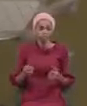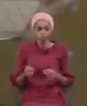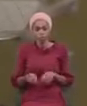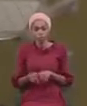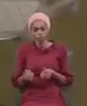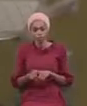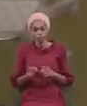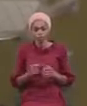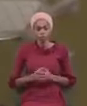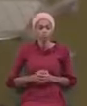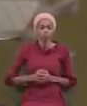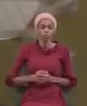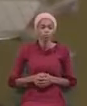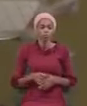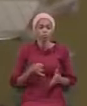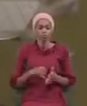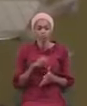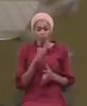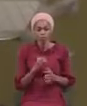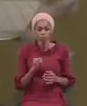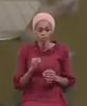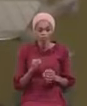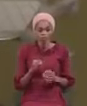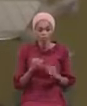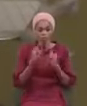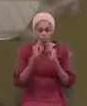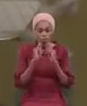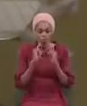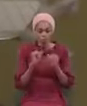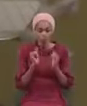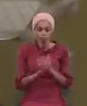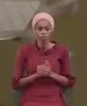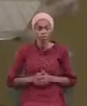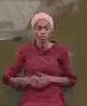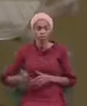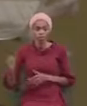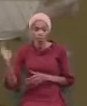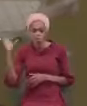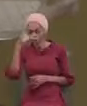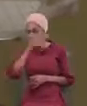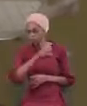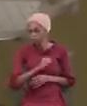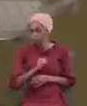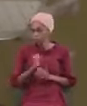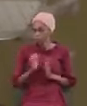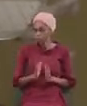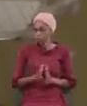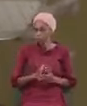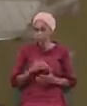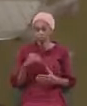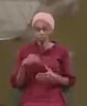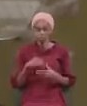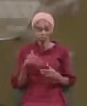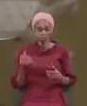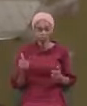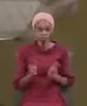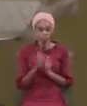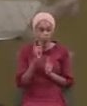là dans ton domaine dans ton proche voisinage ton